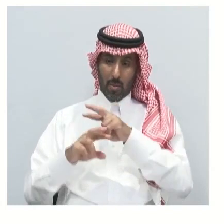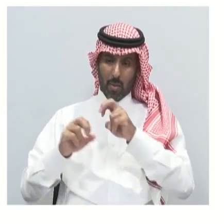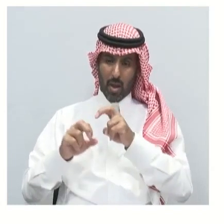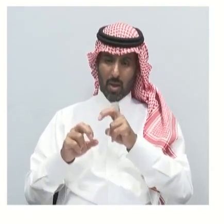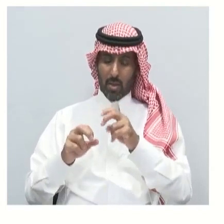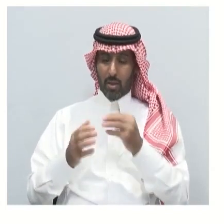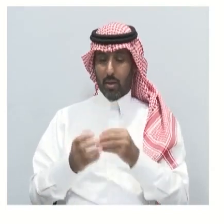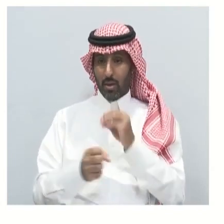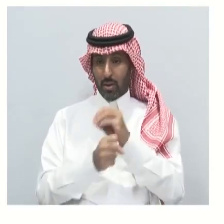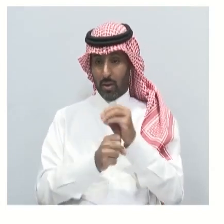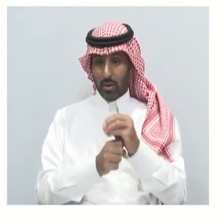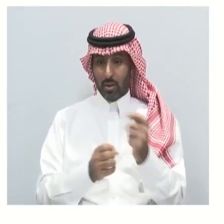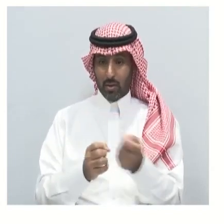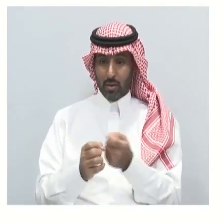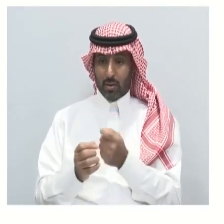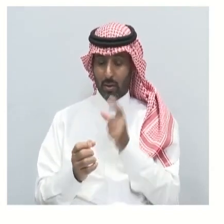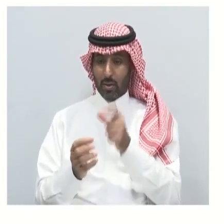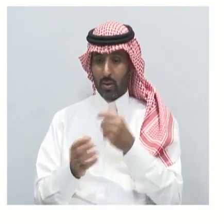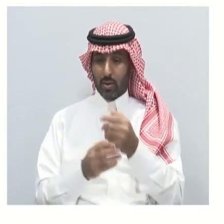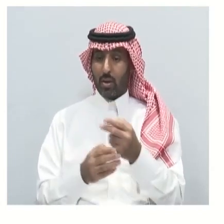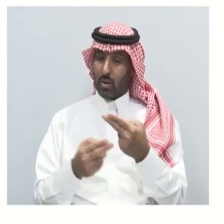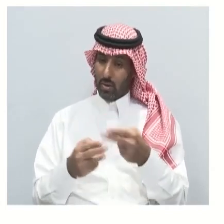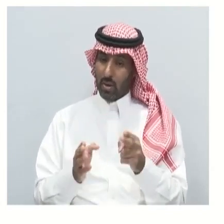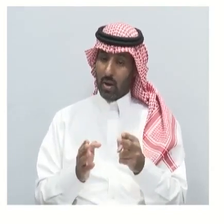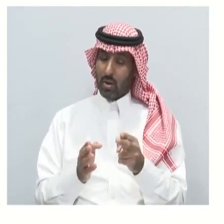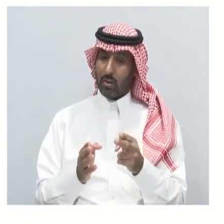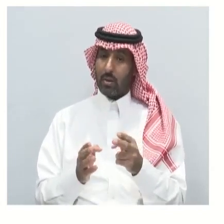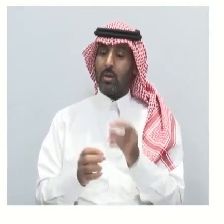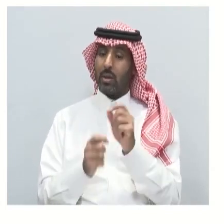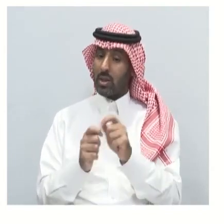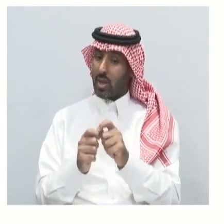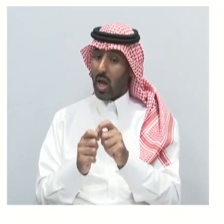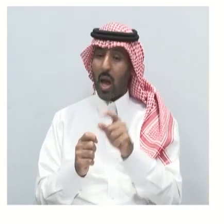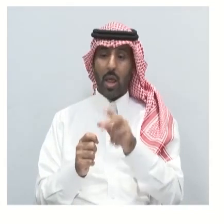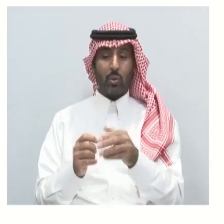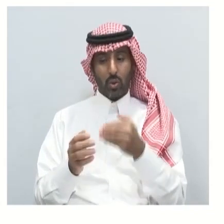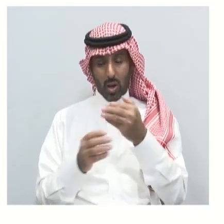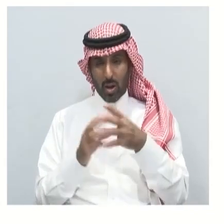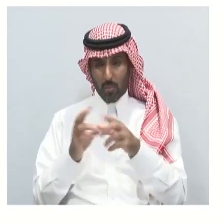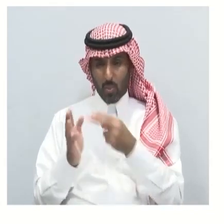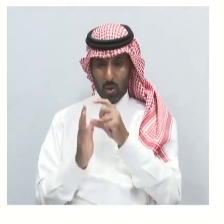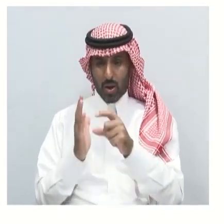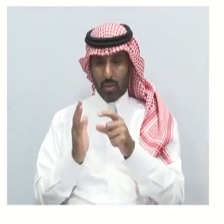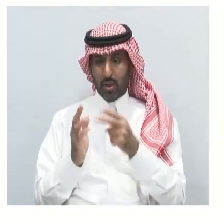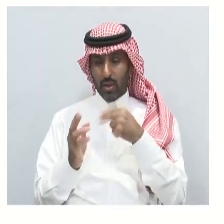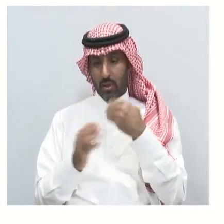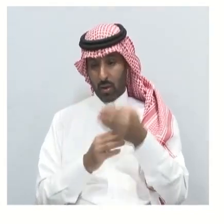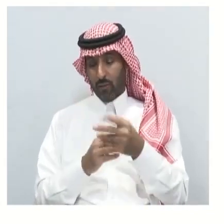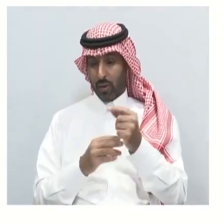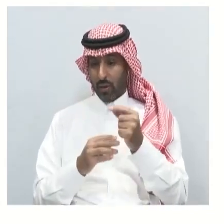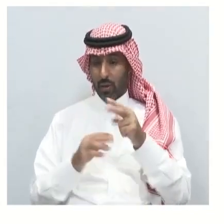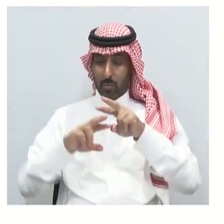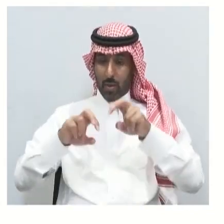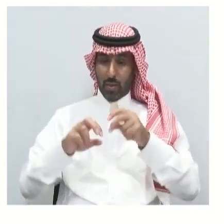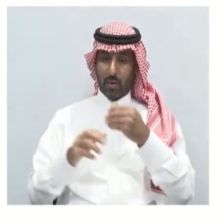من ياتي بعده ويريد ان يكمل المسيره بان يقترح موضوعات يستحسن بحثها